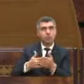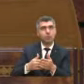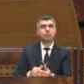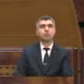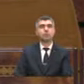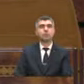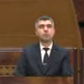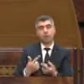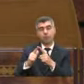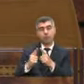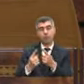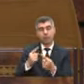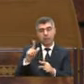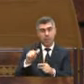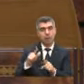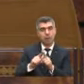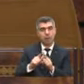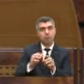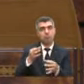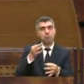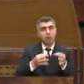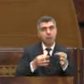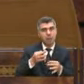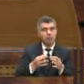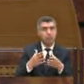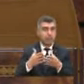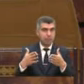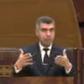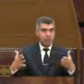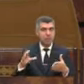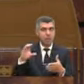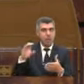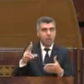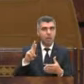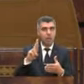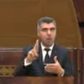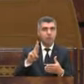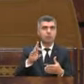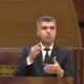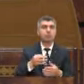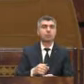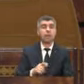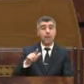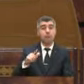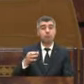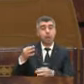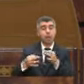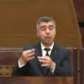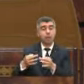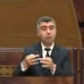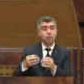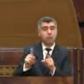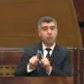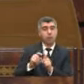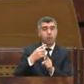زالت بعض المحاكم باستثناء المحاكم الكبرى اللي في الدار البيضاء أو في الرباط، لا زالت بعض المحاكم لا ترقى إلى المستوى